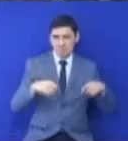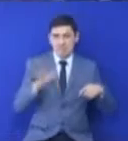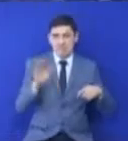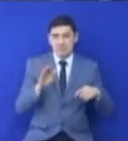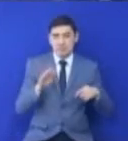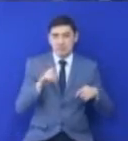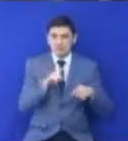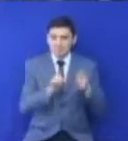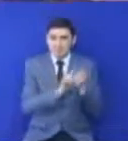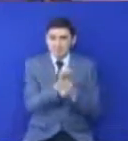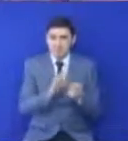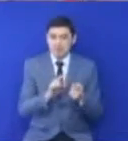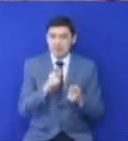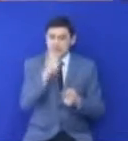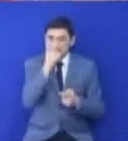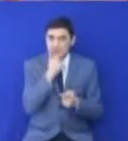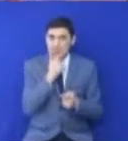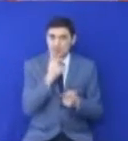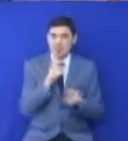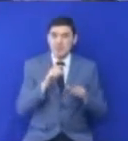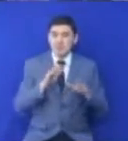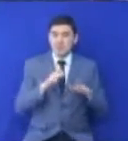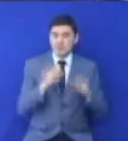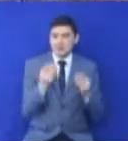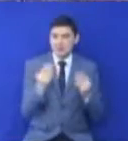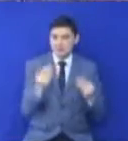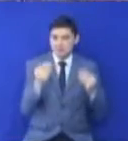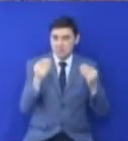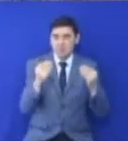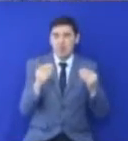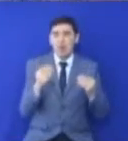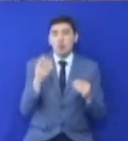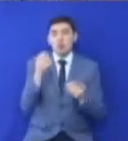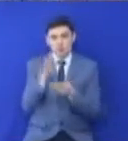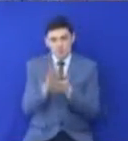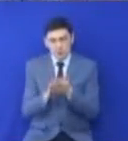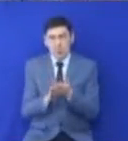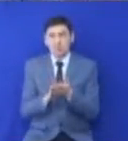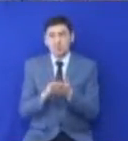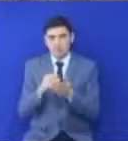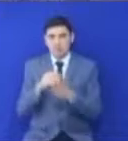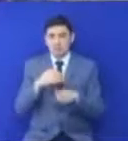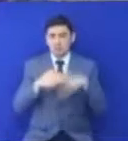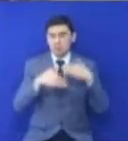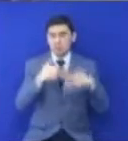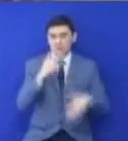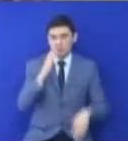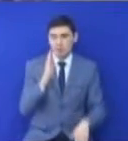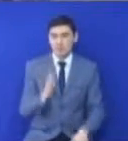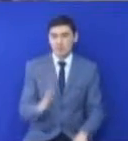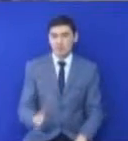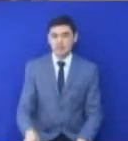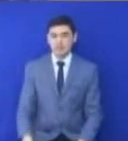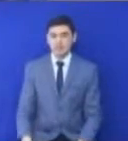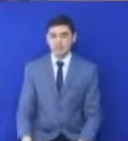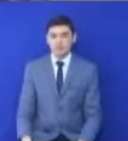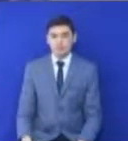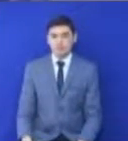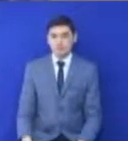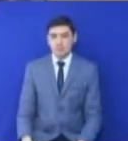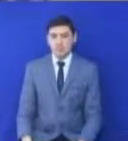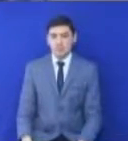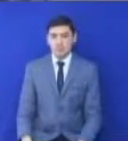мәдениеті қалыптасқан нағыз заманауи орталыққа айналдырамыз деген бастамасын қолдайды. Балаларымыздың бәрін